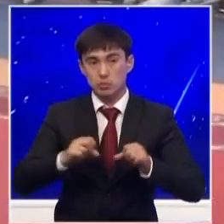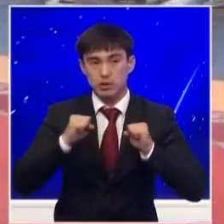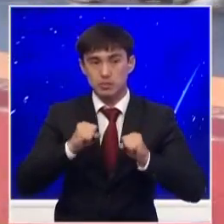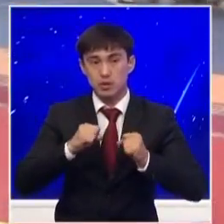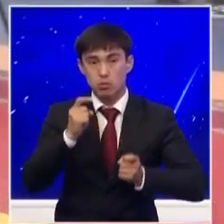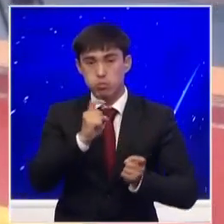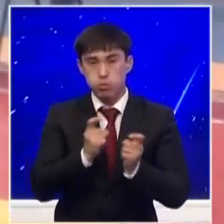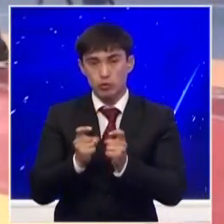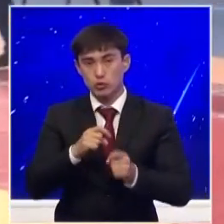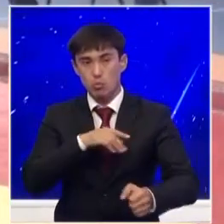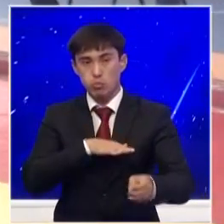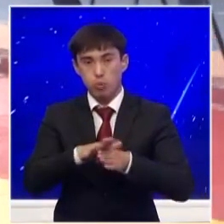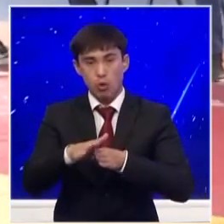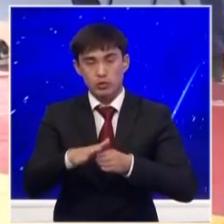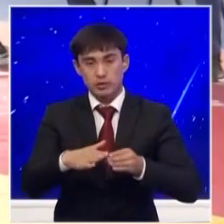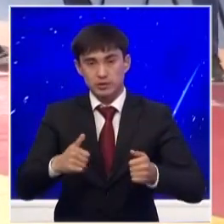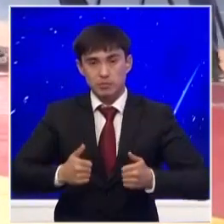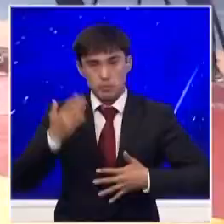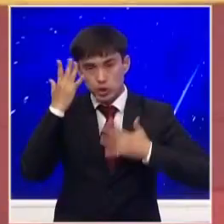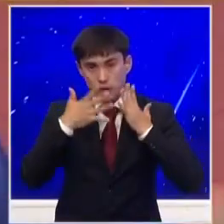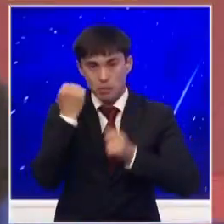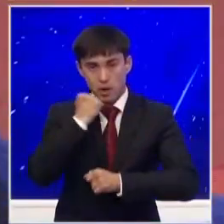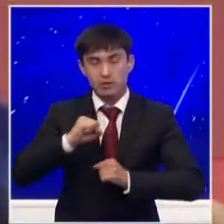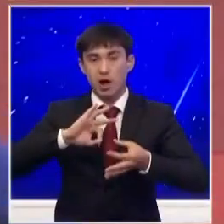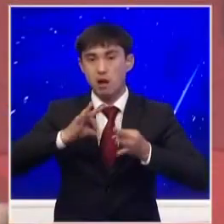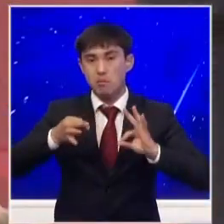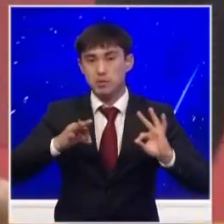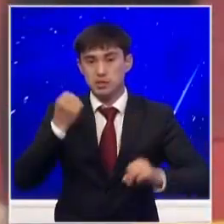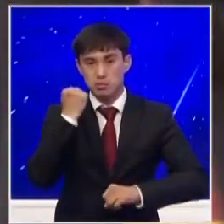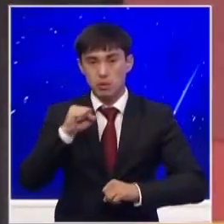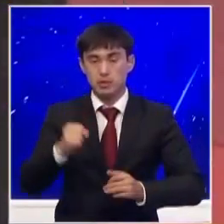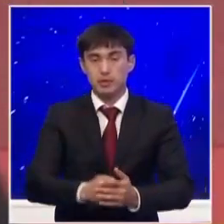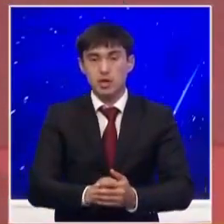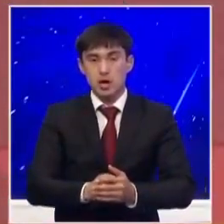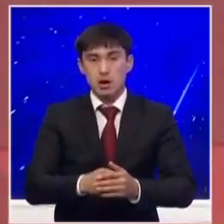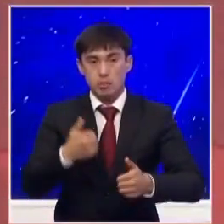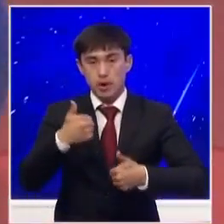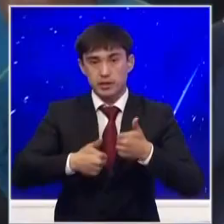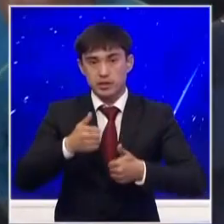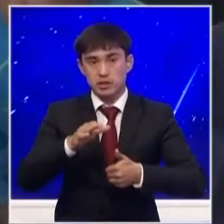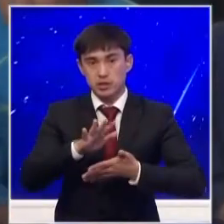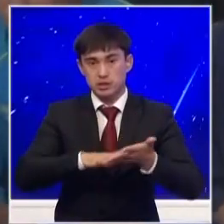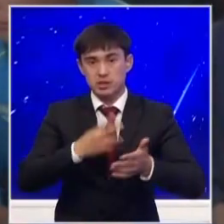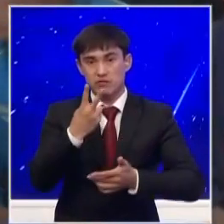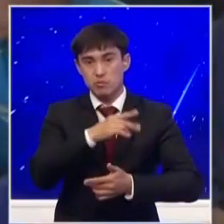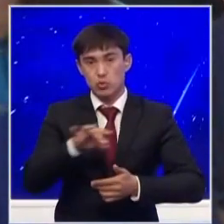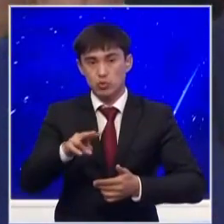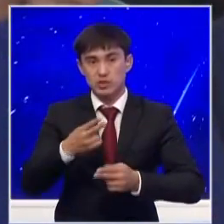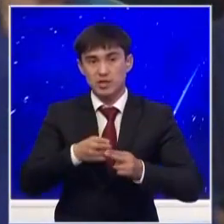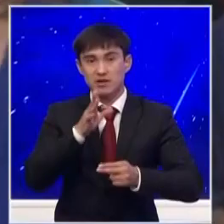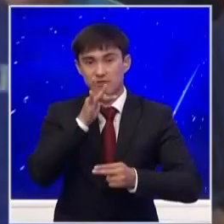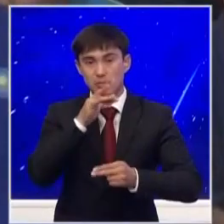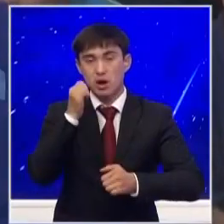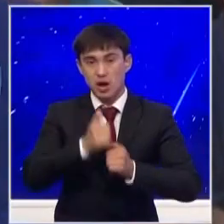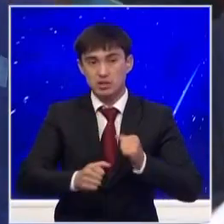спортсмены борются с полной самоотдачей и мечтают покорить олимпийские подмостки. Поединок борцов длится всего 2 минуты. За это